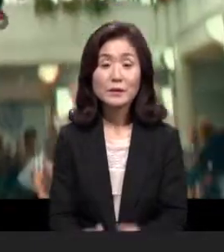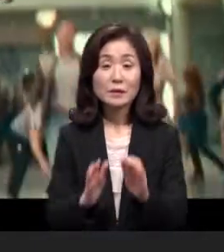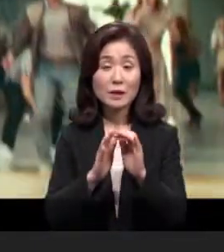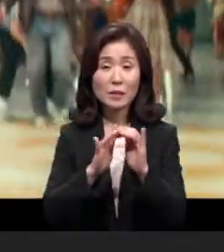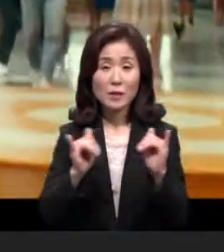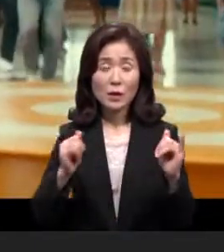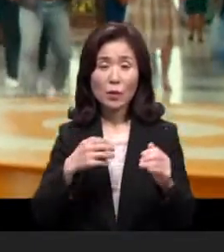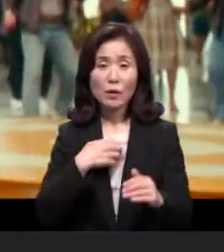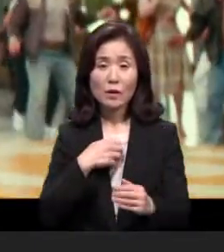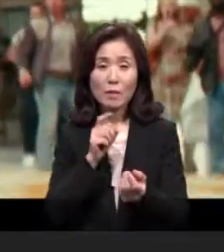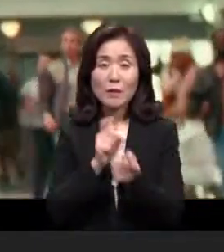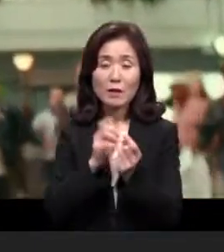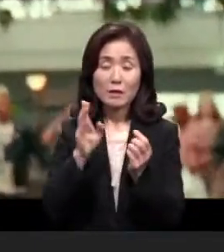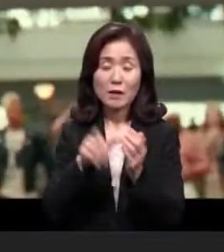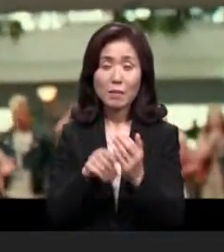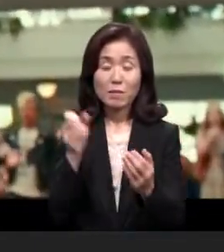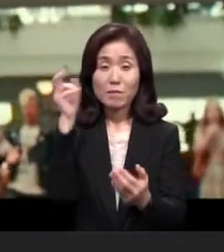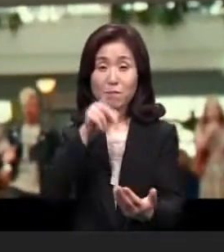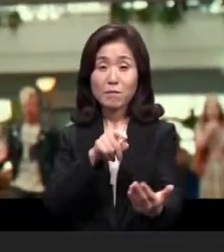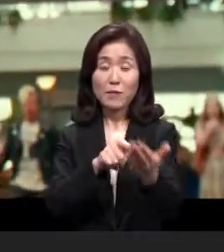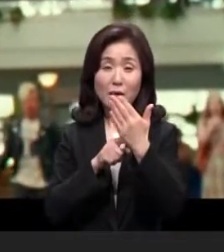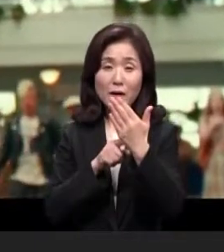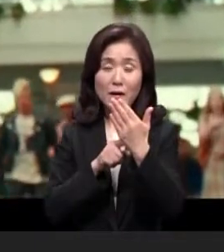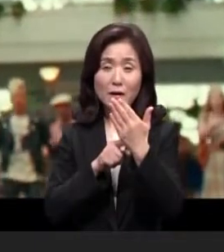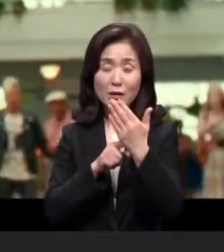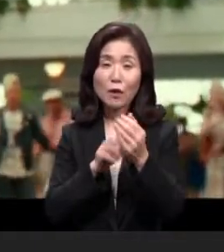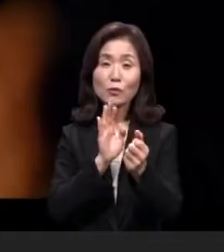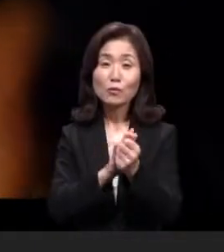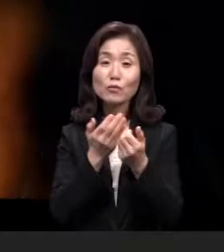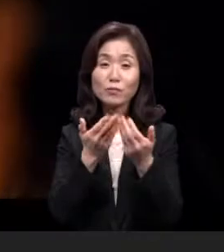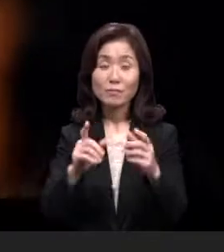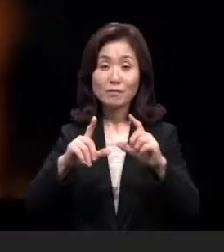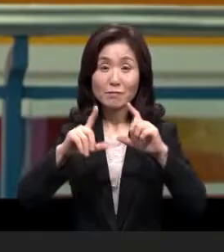사람들이 위기에 처했을 때 나타나 도움을 주는 슈퍼히어로.